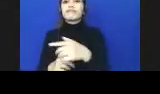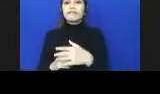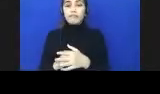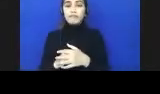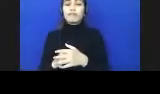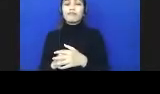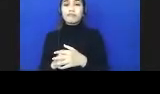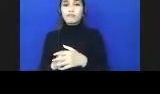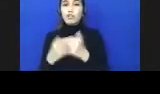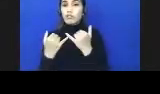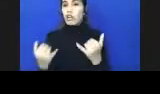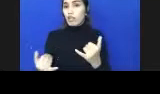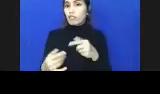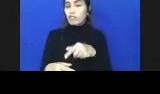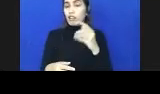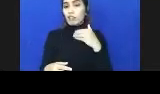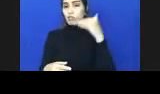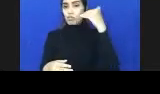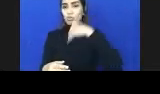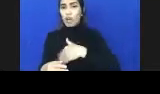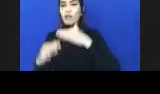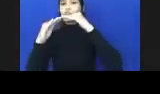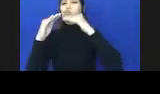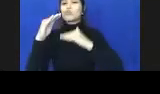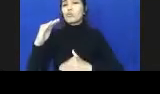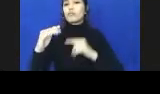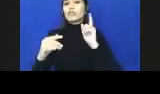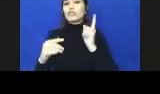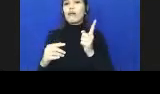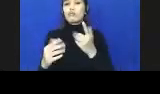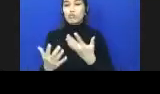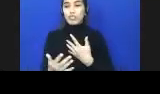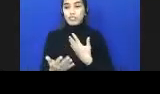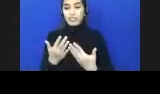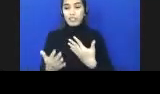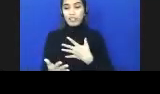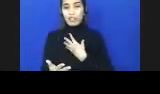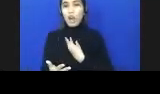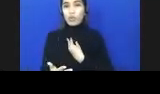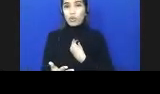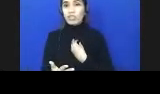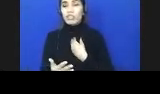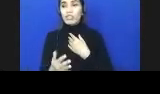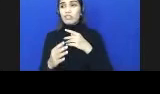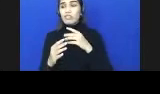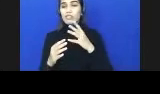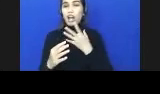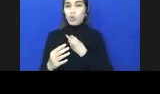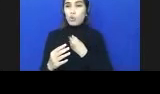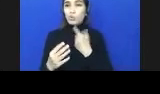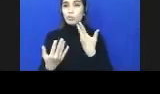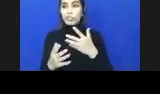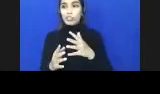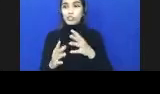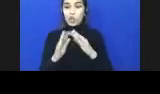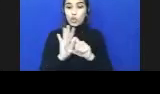Dan sekarang kunjungan menurun karena pasien juga mungkin kalau yang tidak benar-benar sakit mereka tidak mengunjungi puskesmas. Apalagi